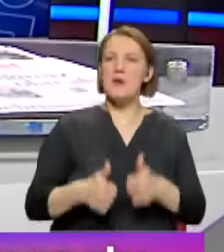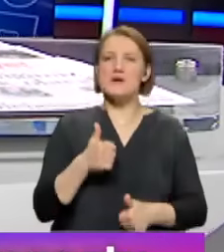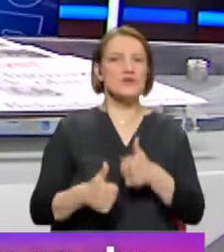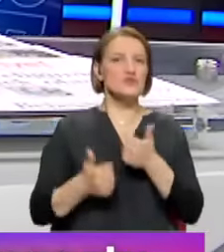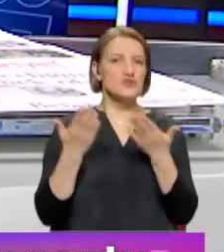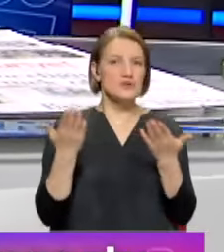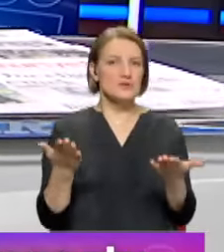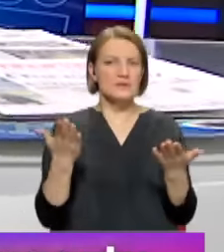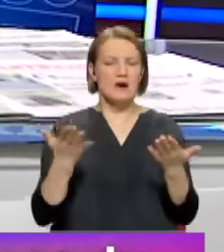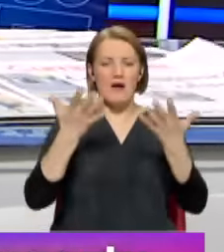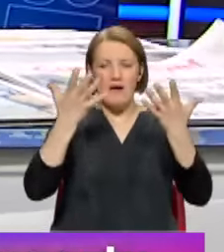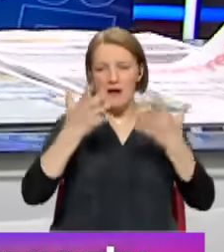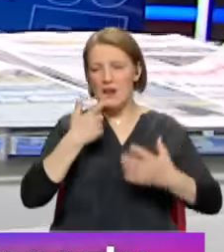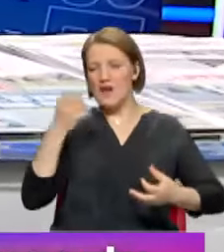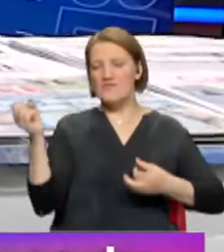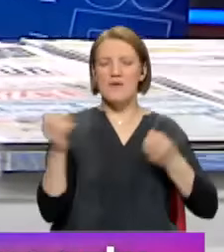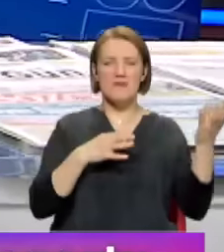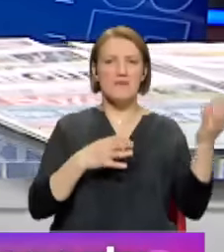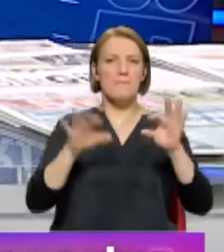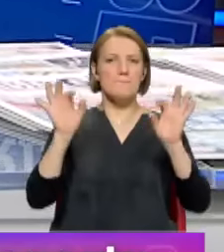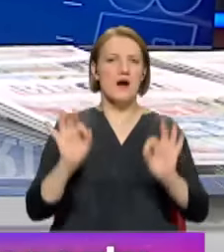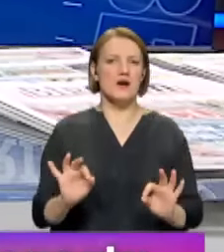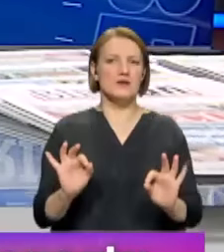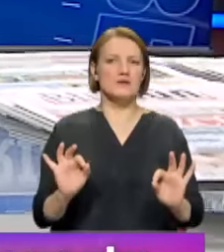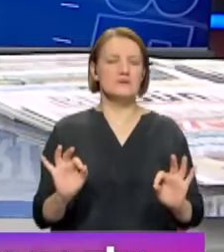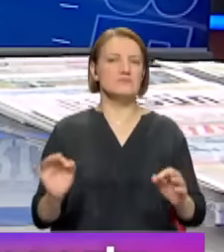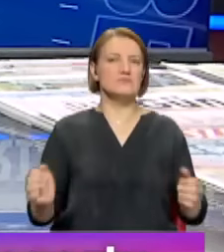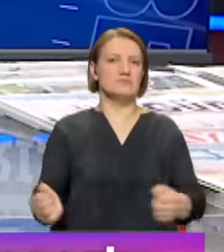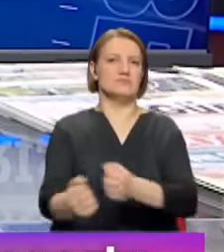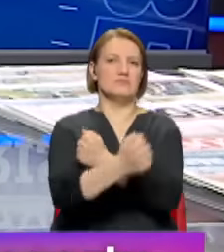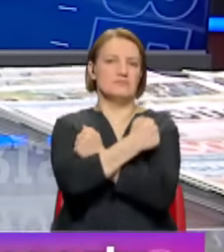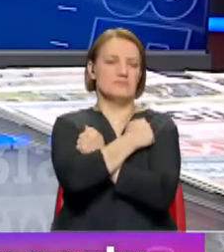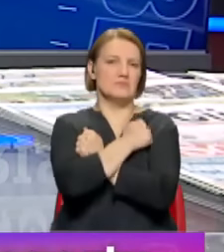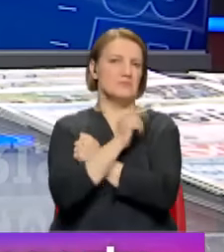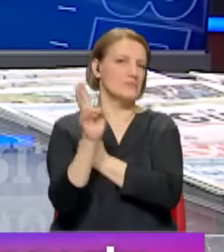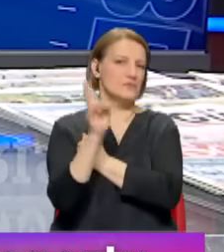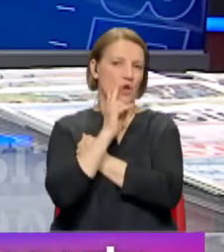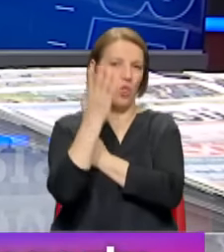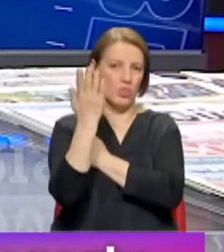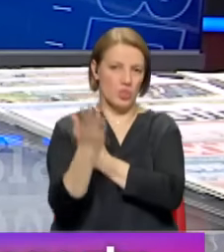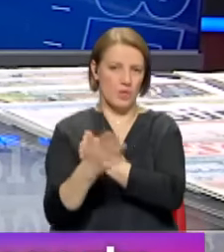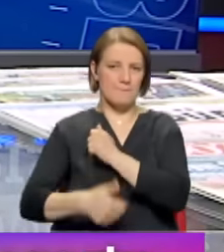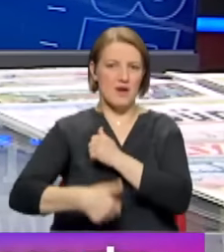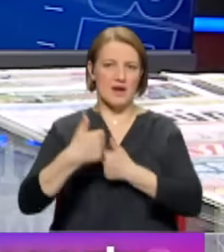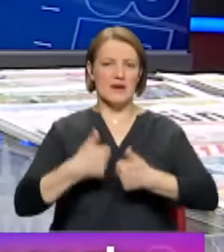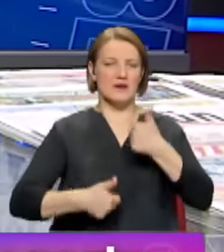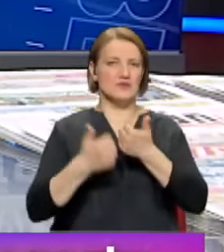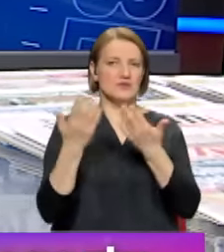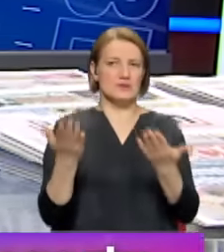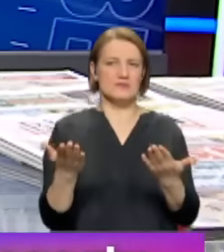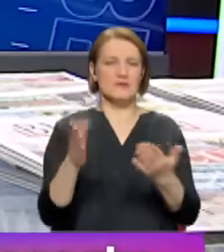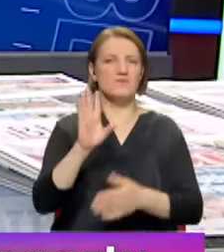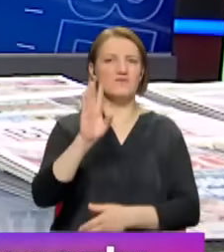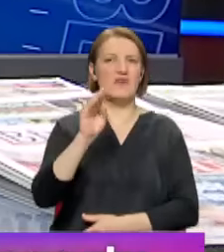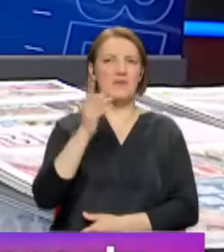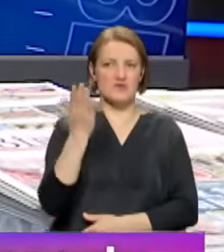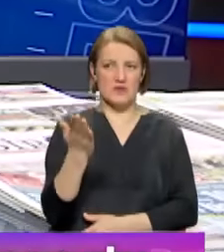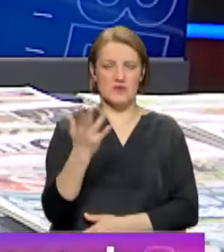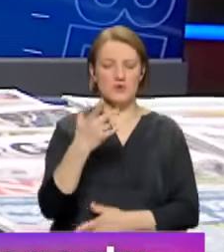yarışı? Ağır iddialarla başladı ve kucaklaşmayla sonlandı bu başkanlık yarışı.